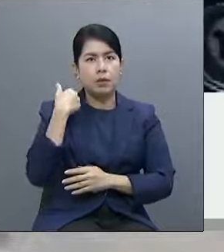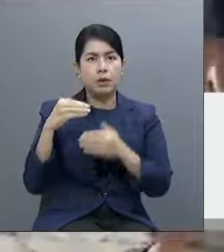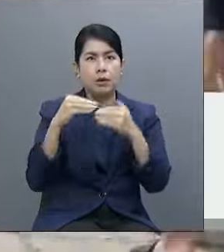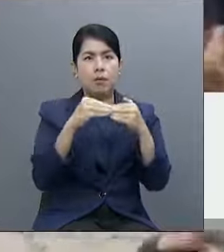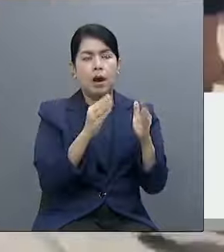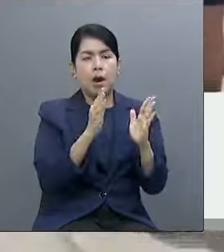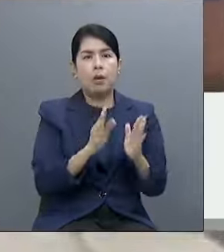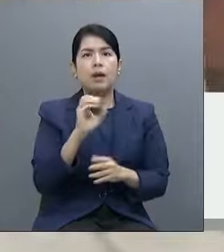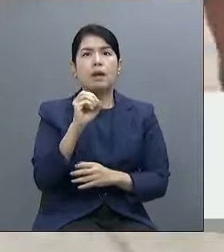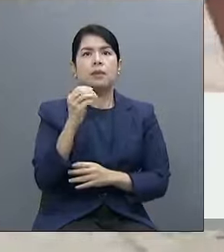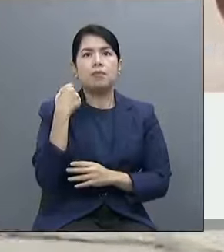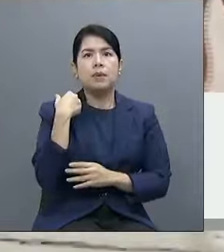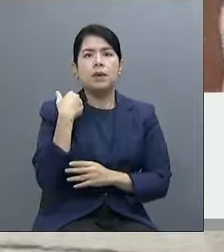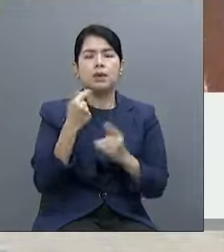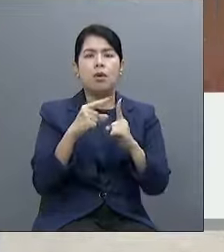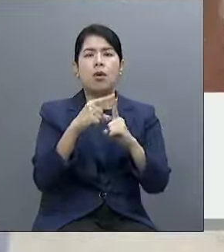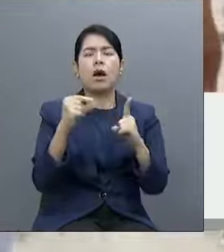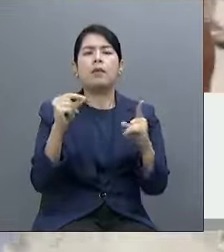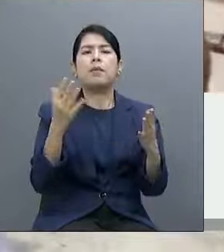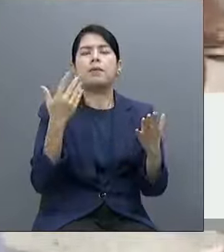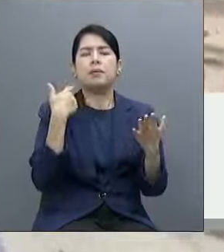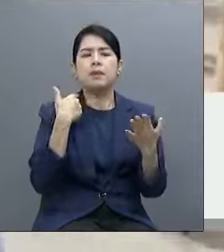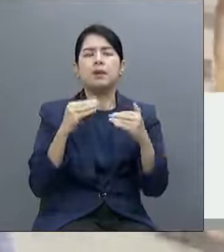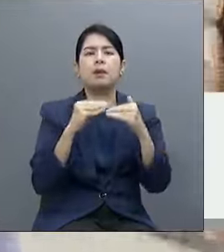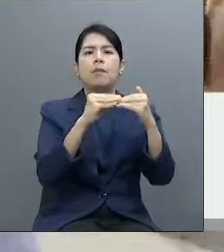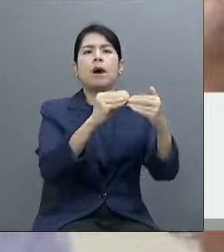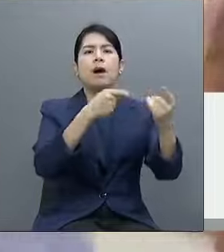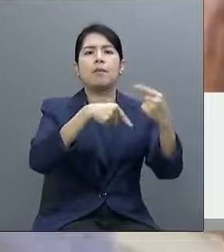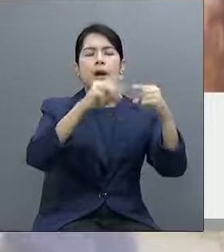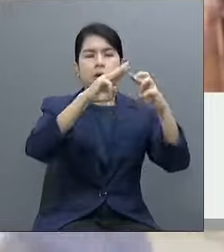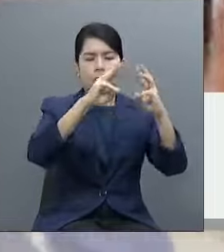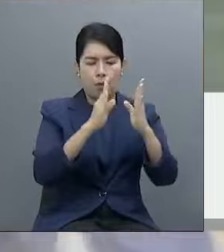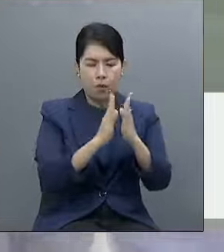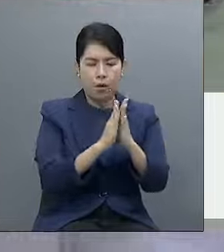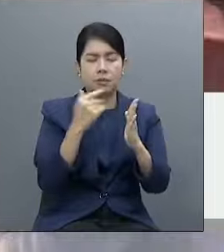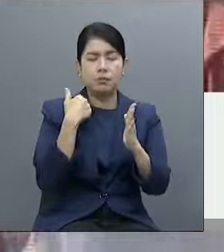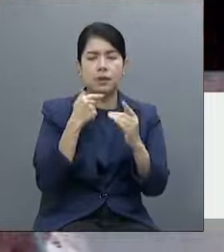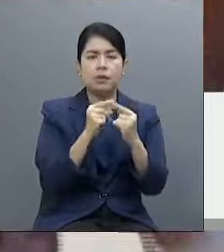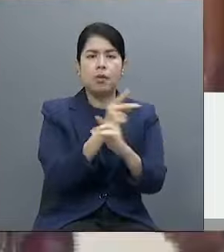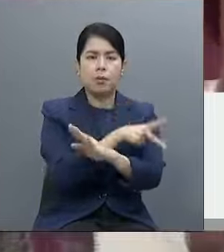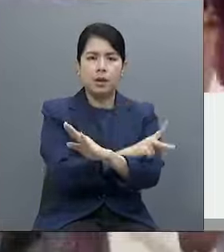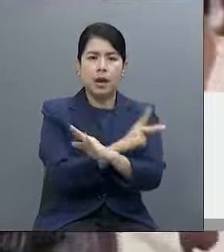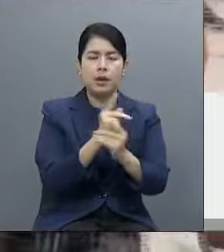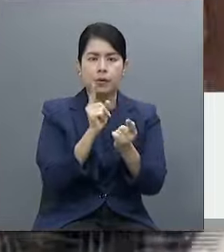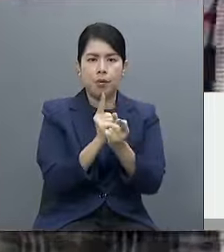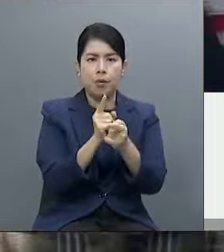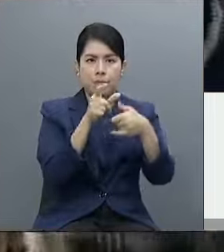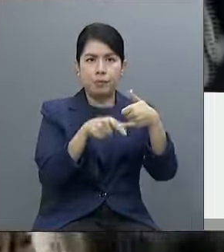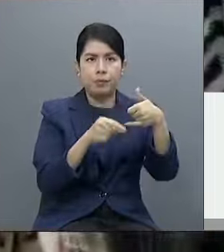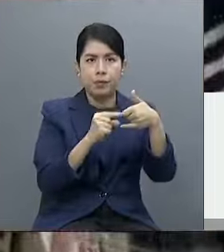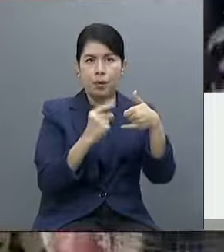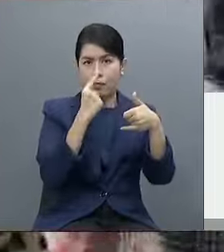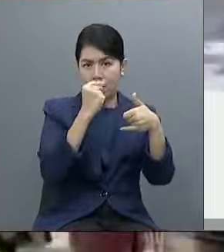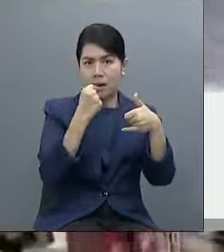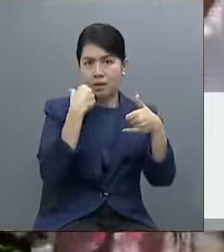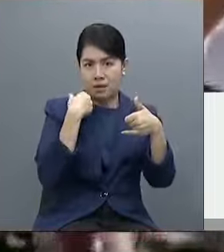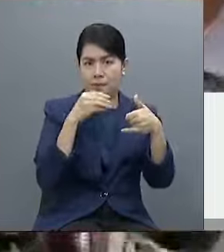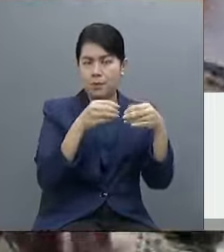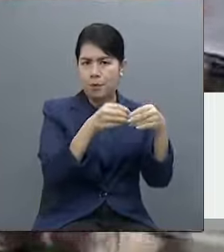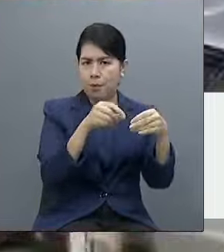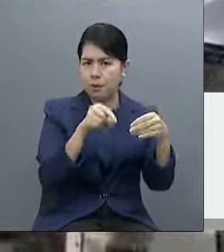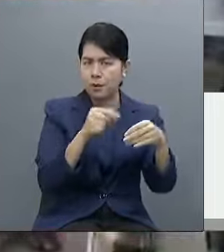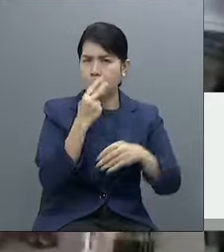ไกดก็ไปลงพื้นที่วัดพระใหญ่ตำบลกรนอำเภอเมืองภูเก็ตไปพบชาวต่างชาติกลุ่มนี้ค่ะพอสังเกต